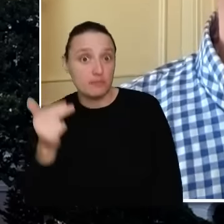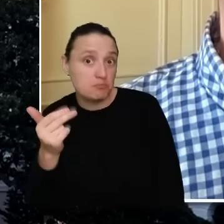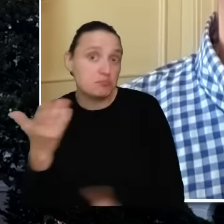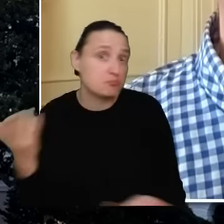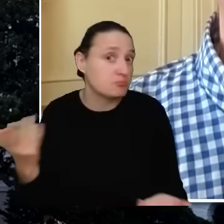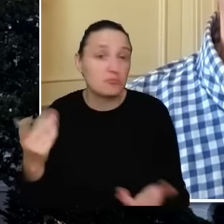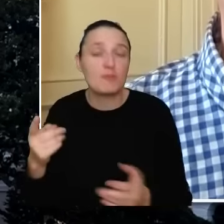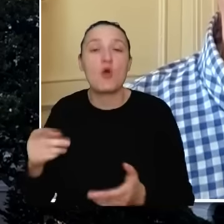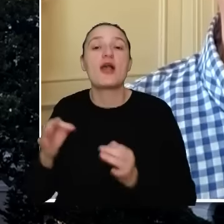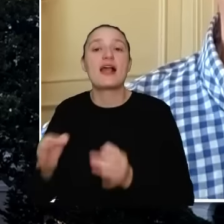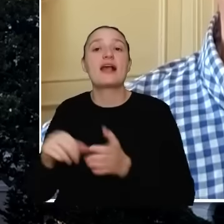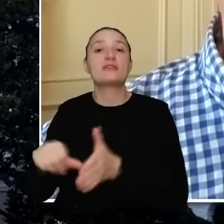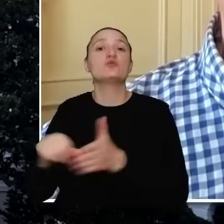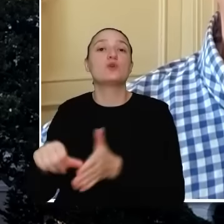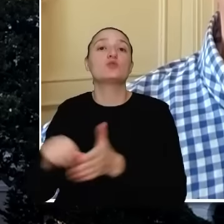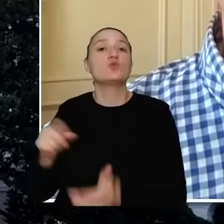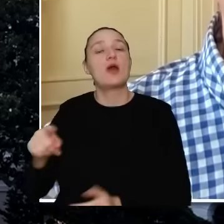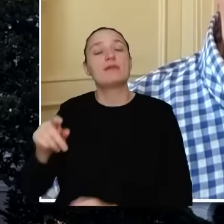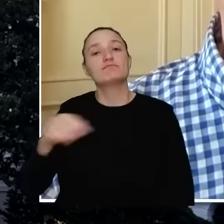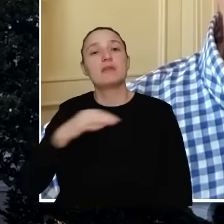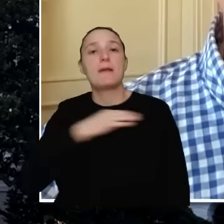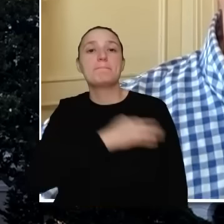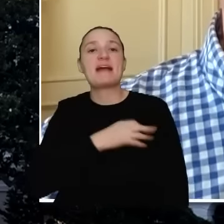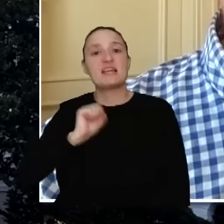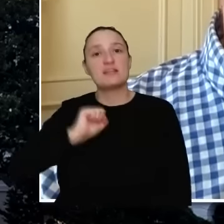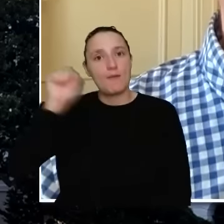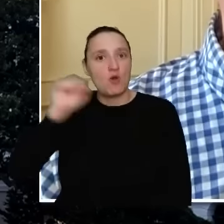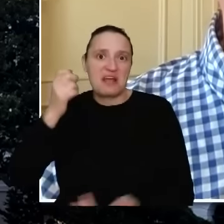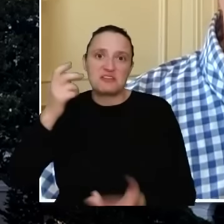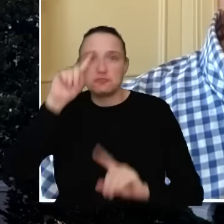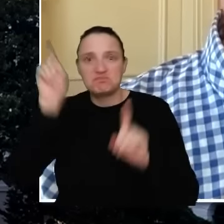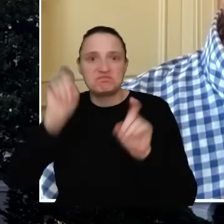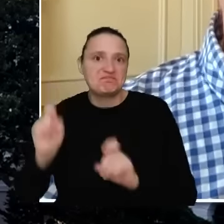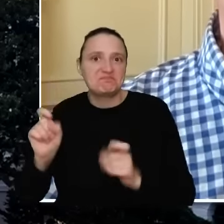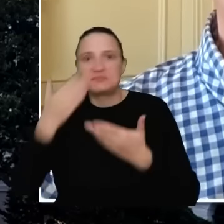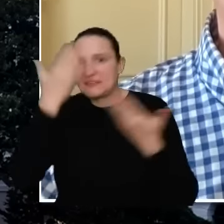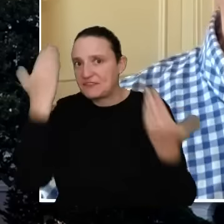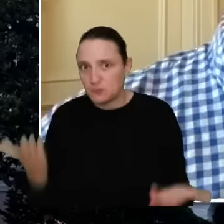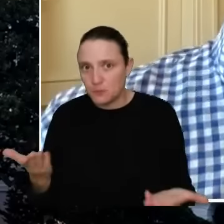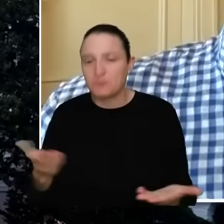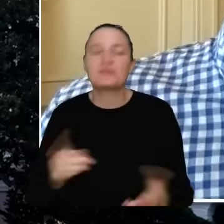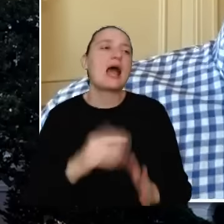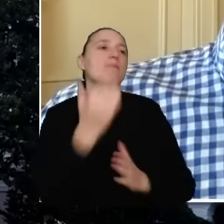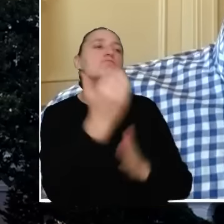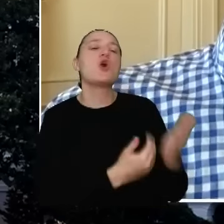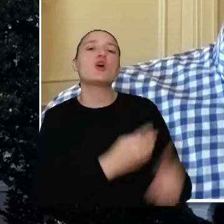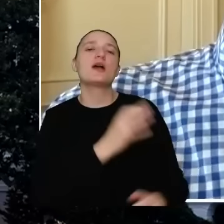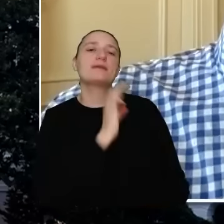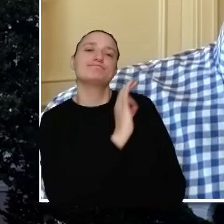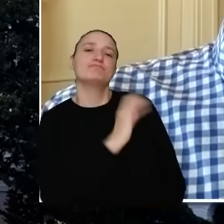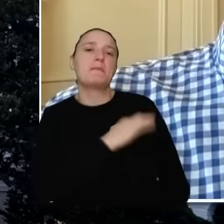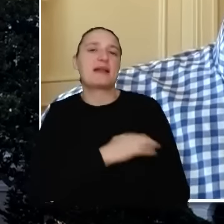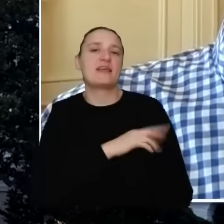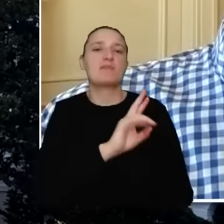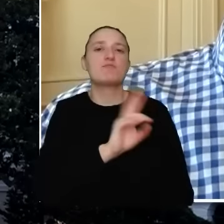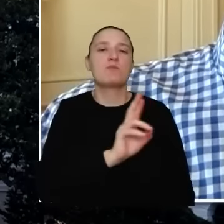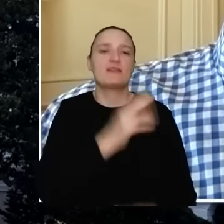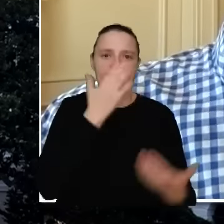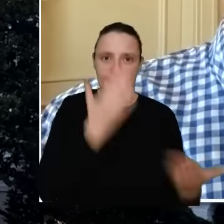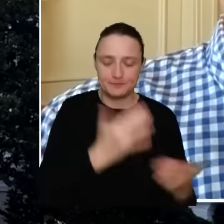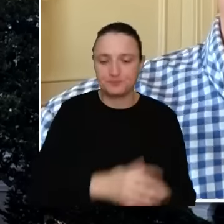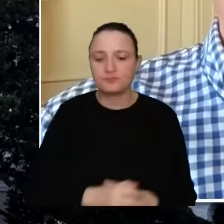obecnego prezydenta stoi pod znakiem zapytania. Natomiast jakie idee? No przede wszystkim można powiedzieć,